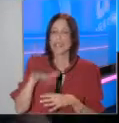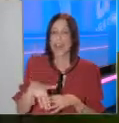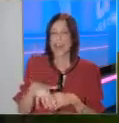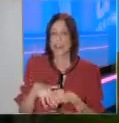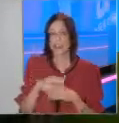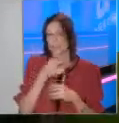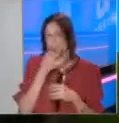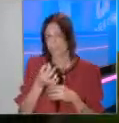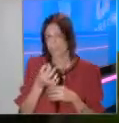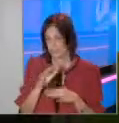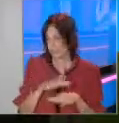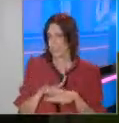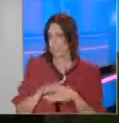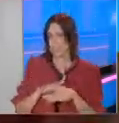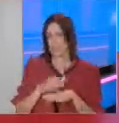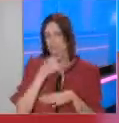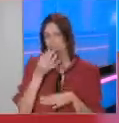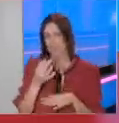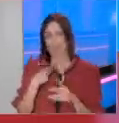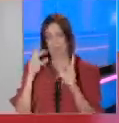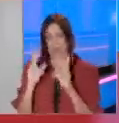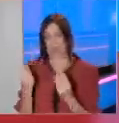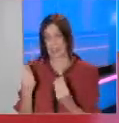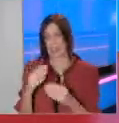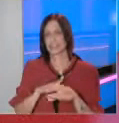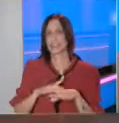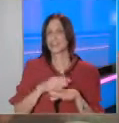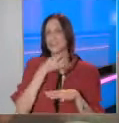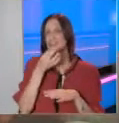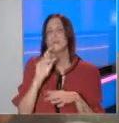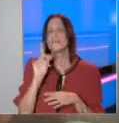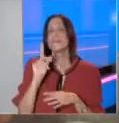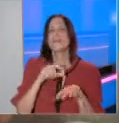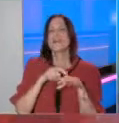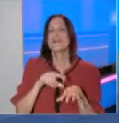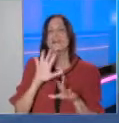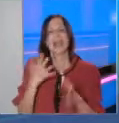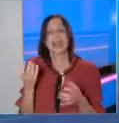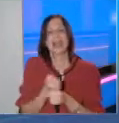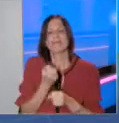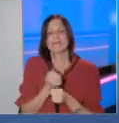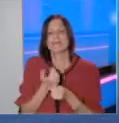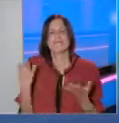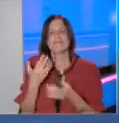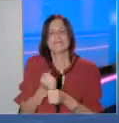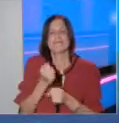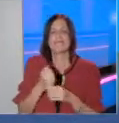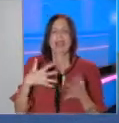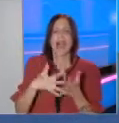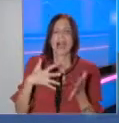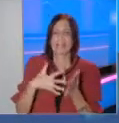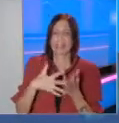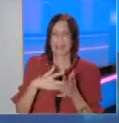זה שיחות מאוד מאוד מרגשות. כן. רציתי לשאול אותך, סליחה, שרון, שאני קוטע אותך, מבחינת, מי מדריך אתכם כיצד לבצע חקירה